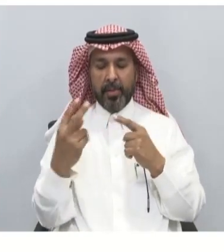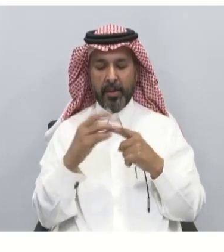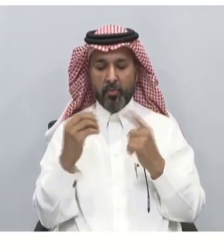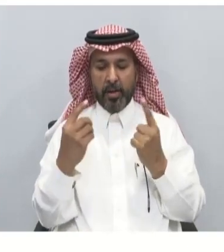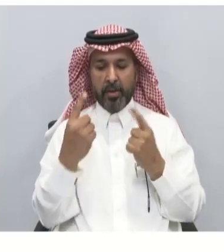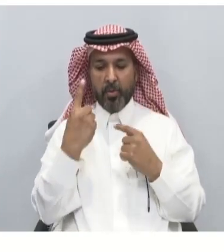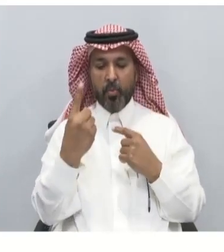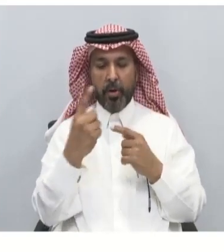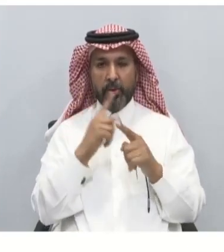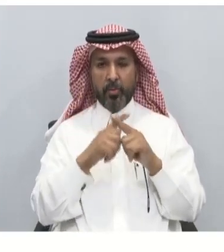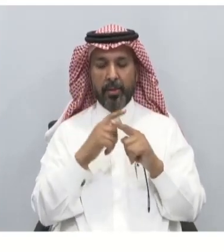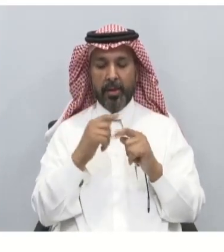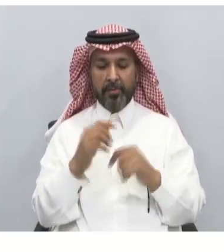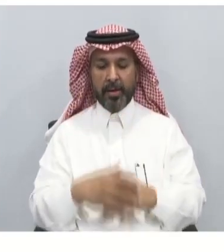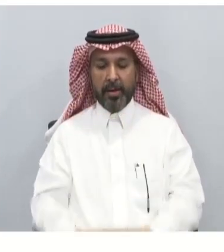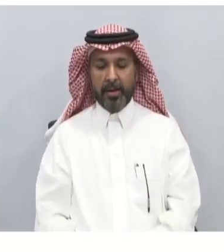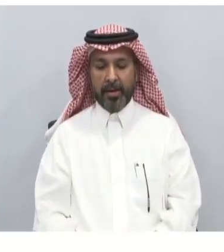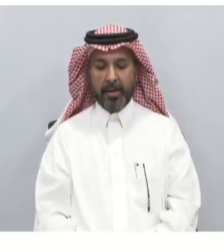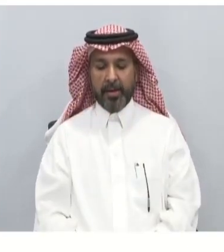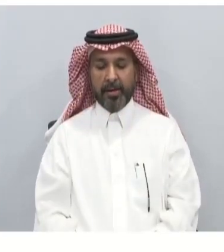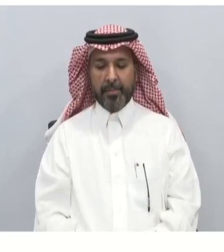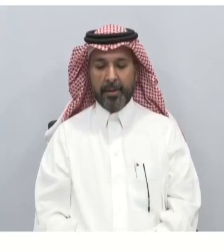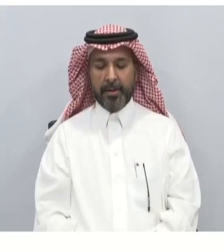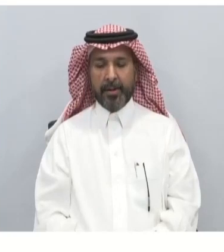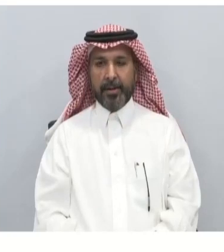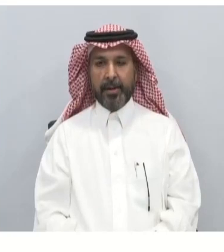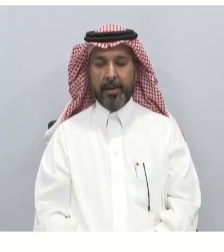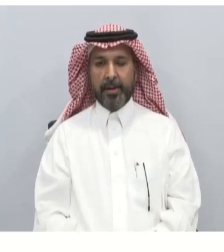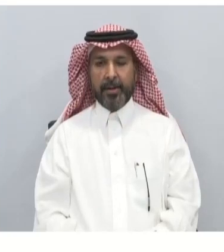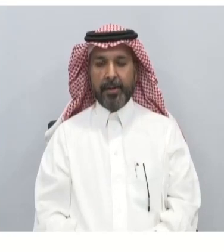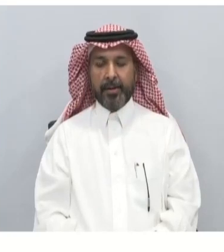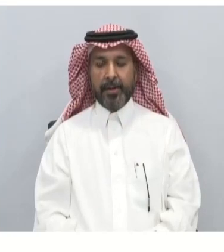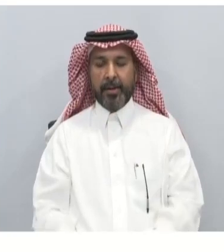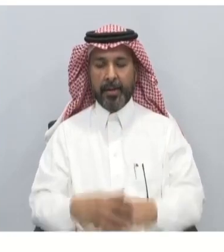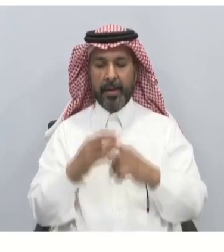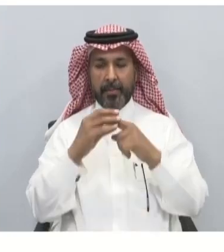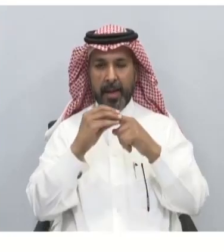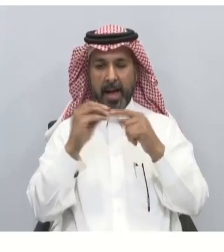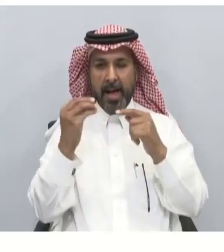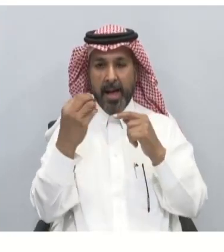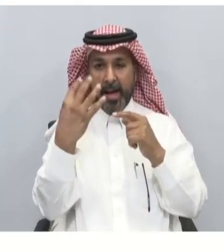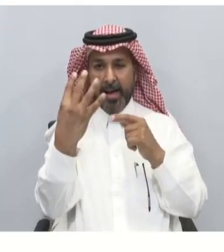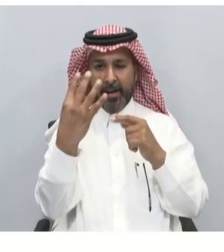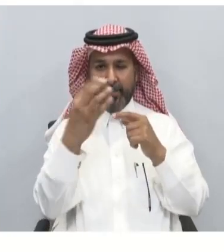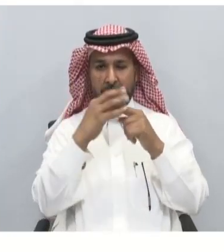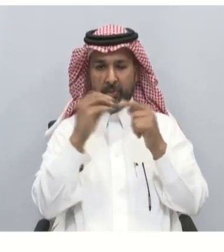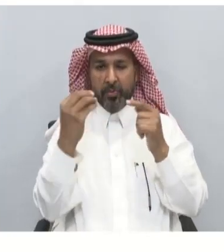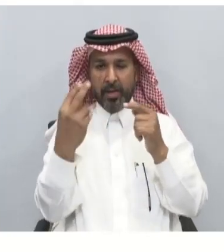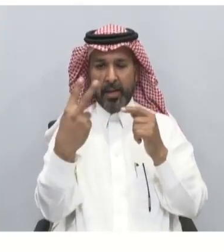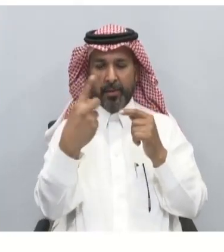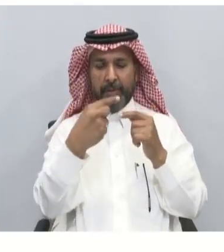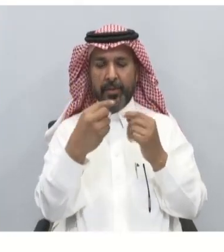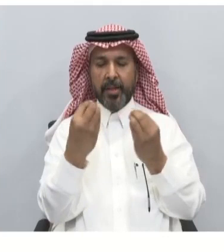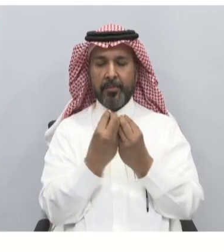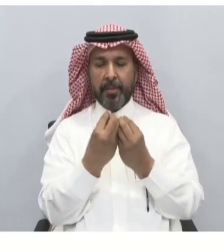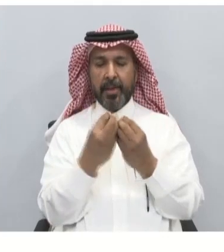2 ناقص 1 1 مضروبة في 4 راح تكون 4 في 1 4، سالب 12 ناقص